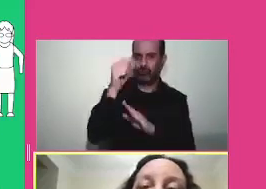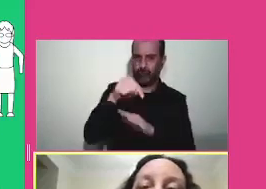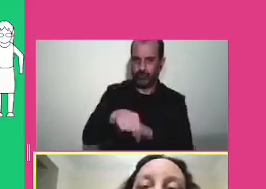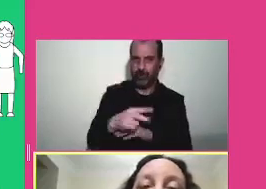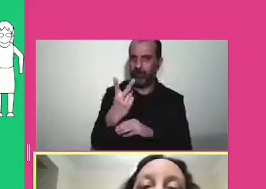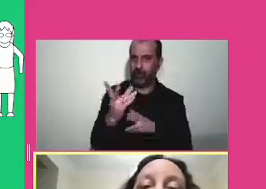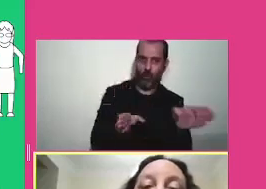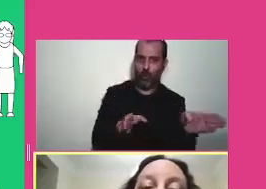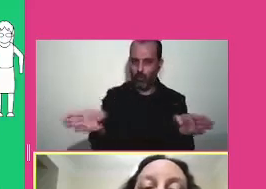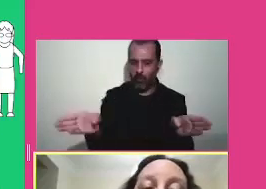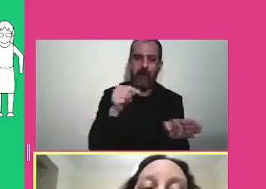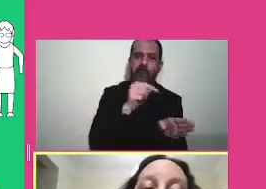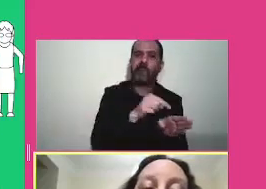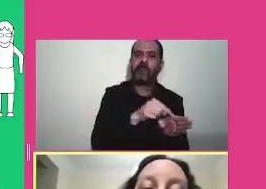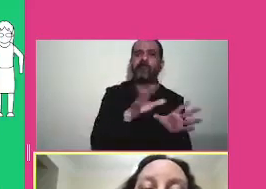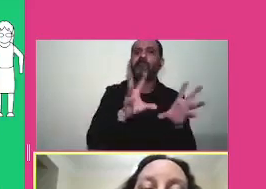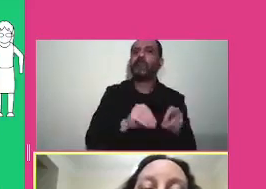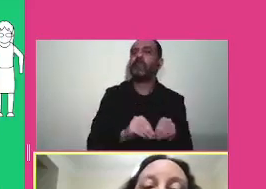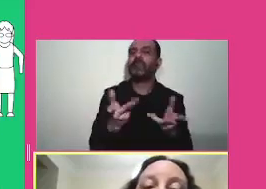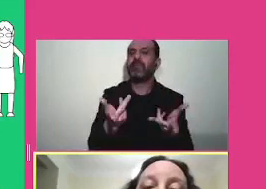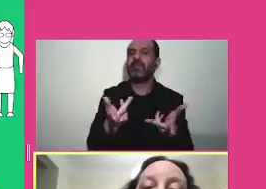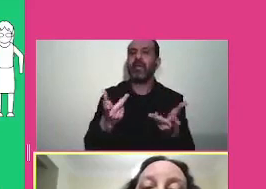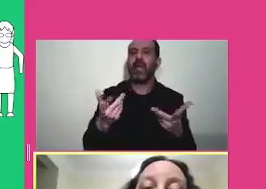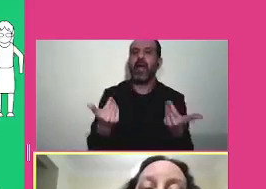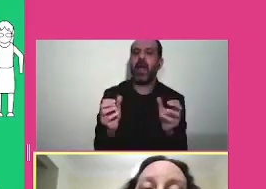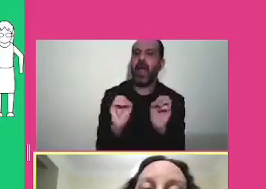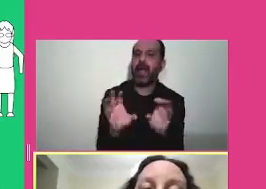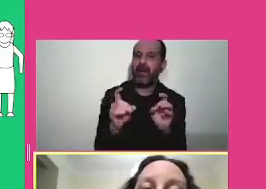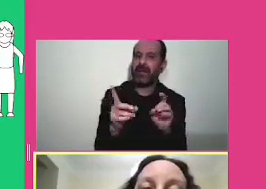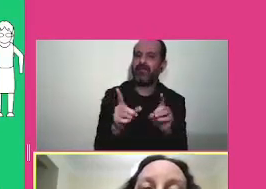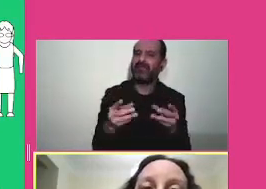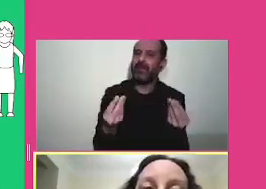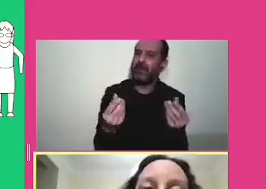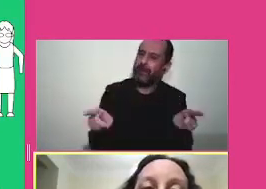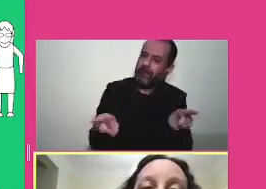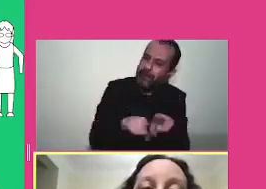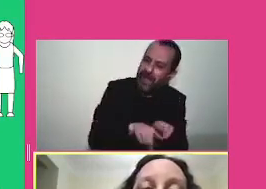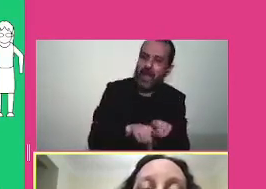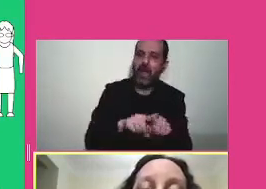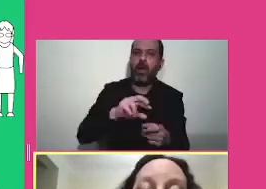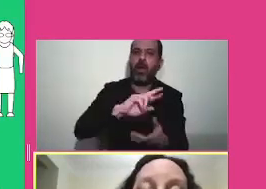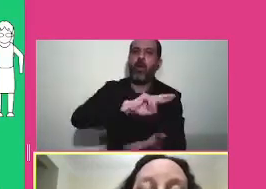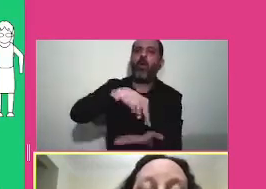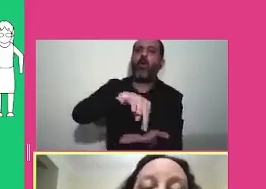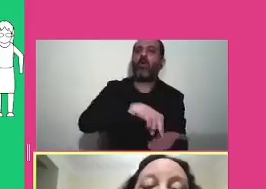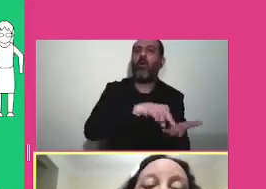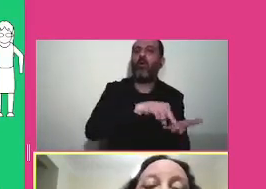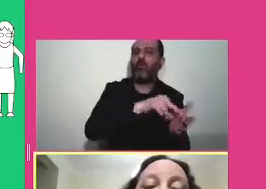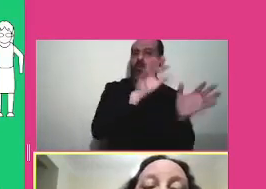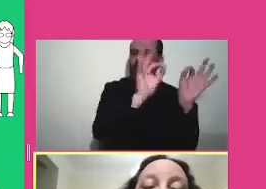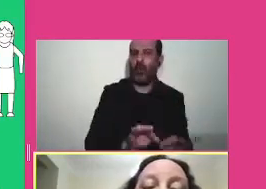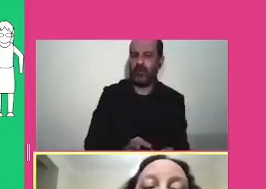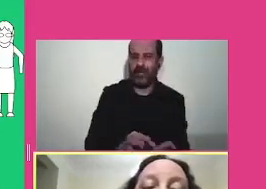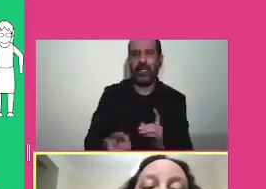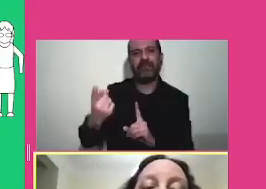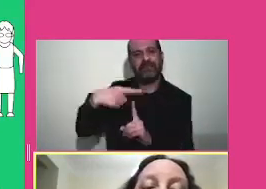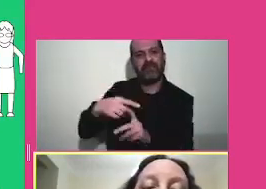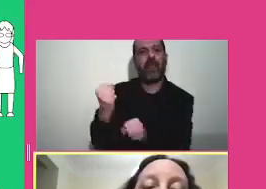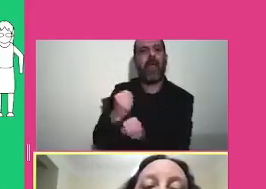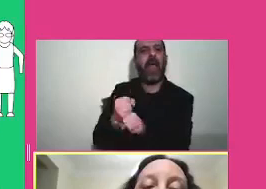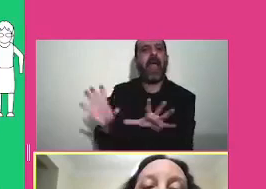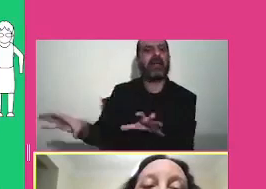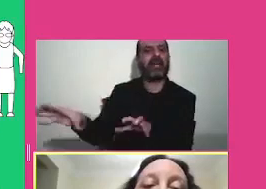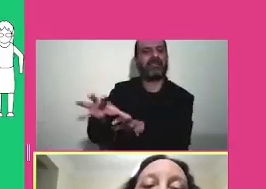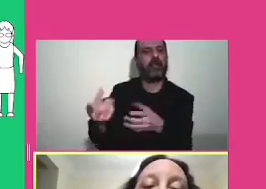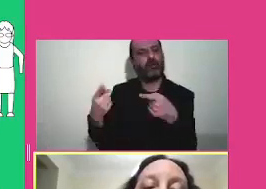σχέση περισσότερο με τη role model εκπαίδευση και αυτά τα εργαστήρια συνδημιουργίας και οι